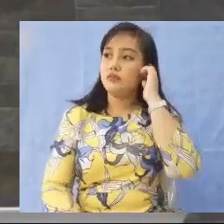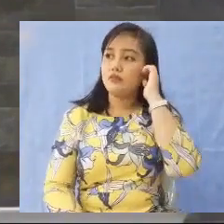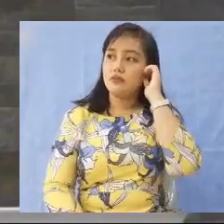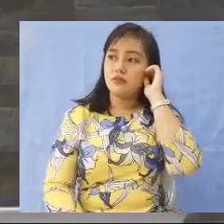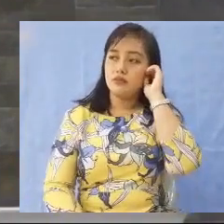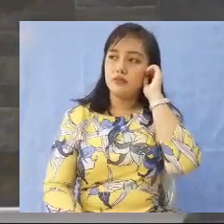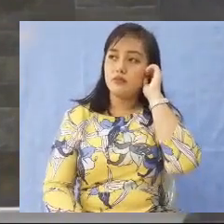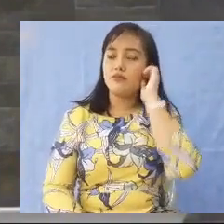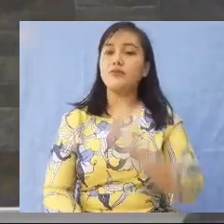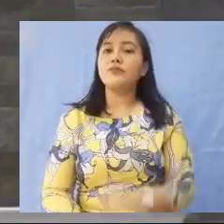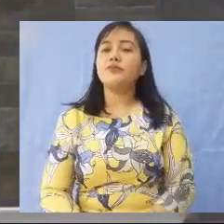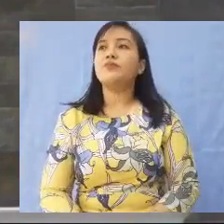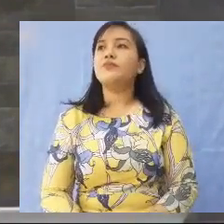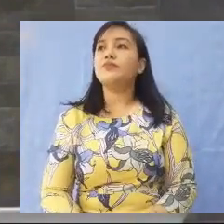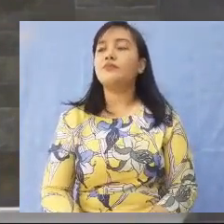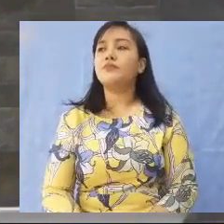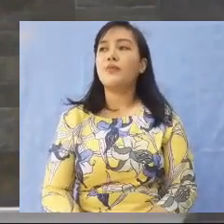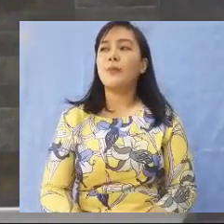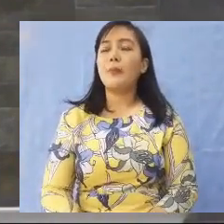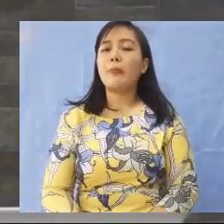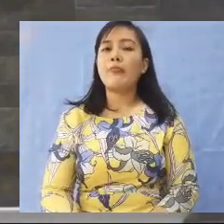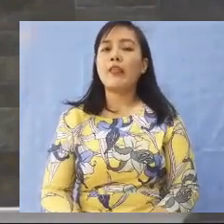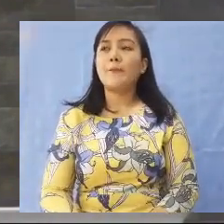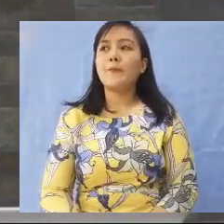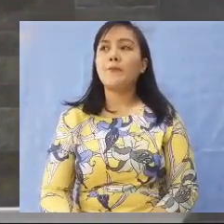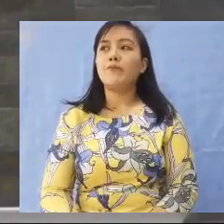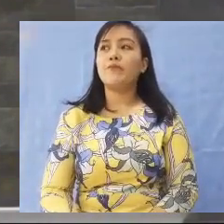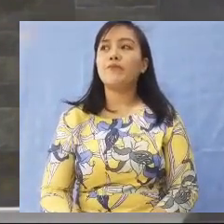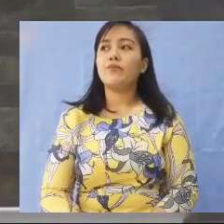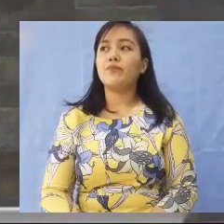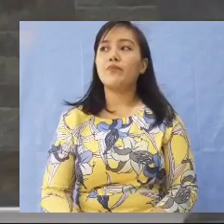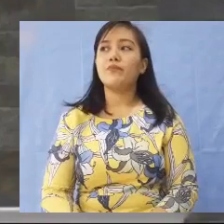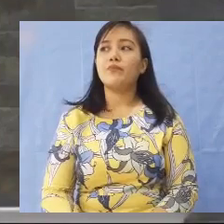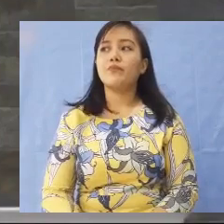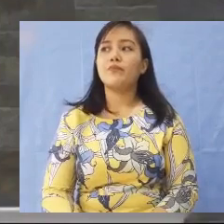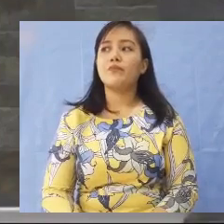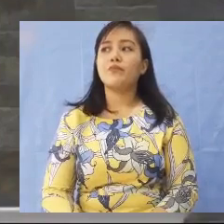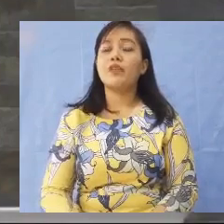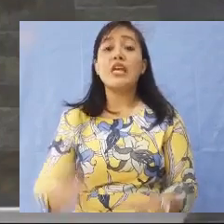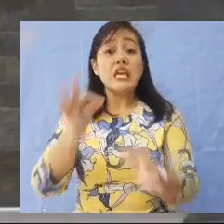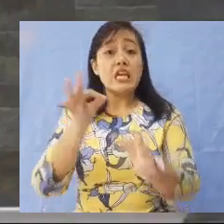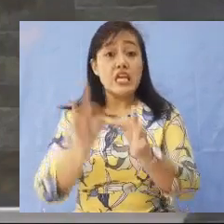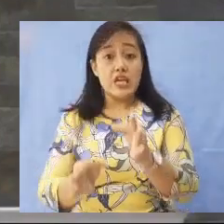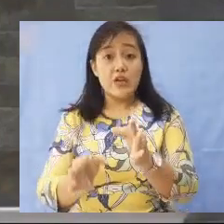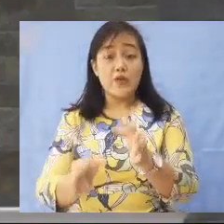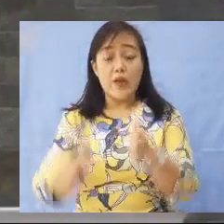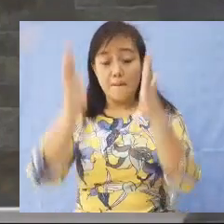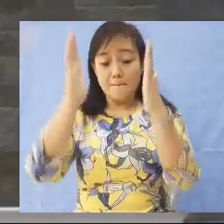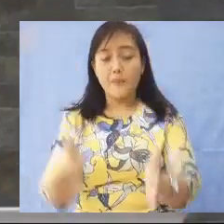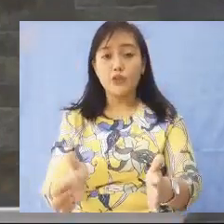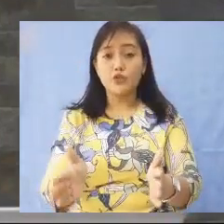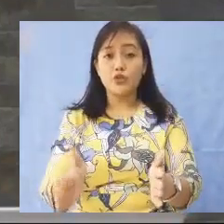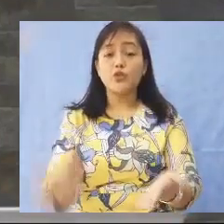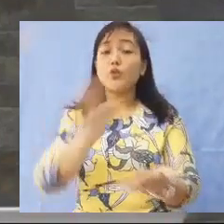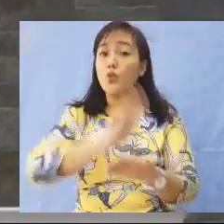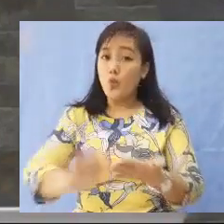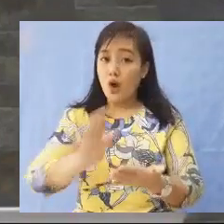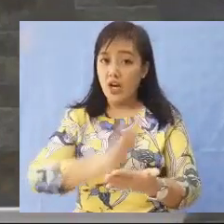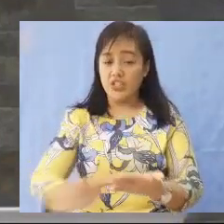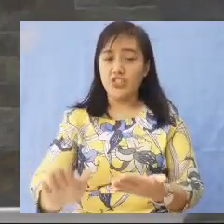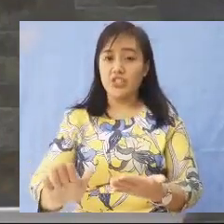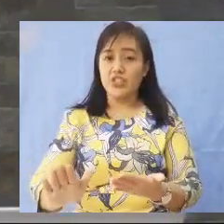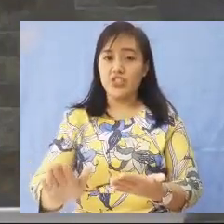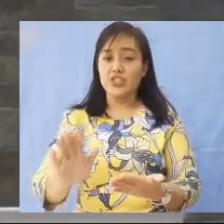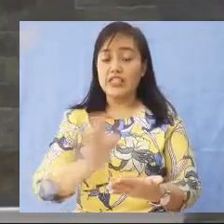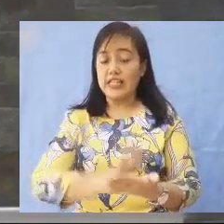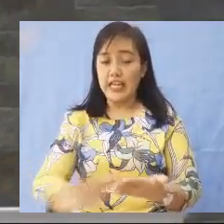than but water. At kapag ang tao po ay na-wash, siya po ay maki-cleanse. At